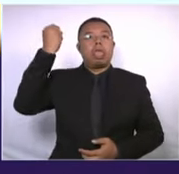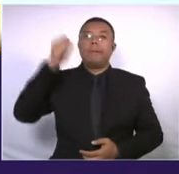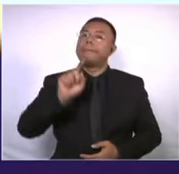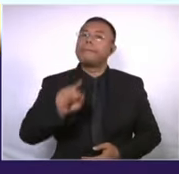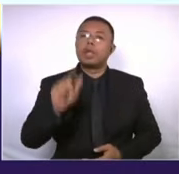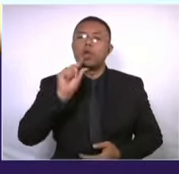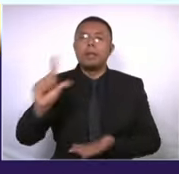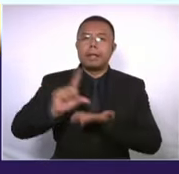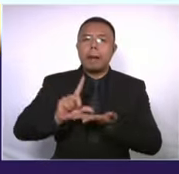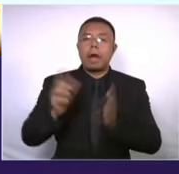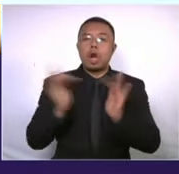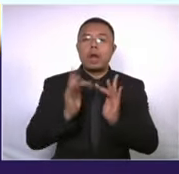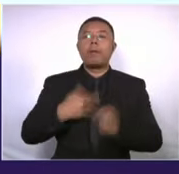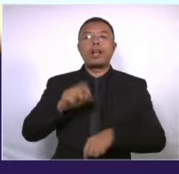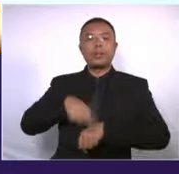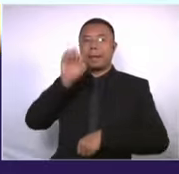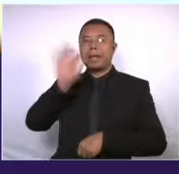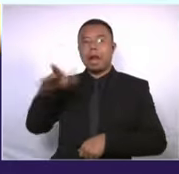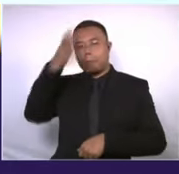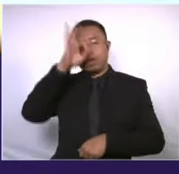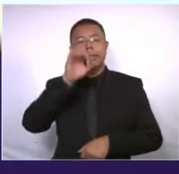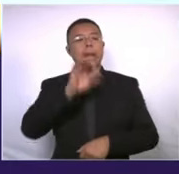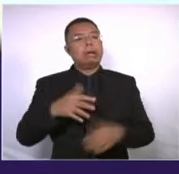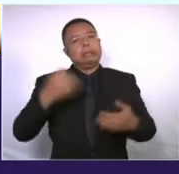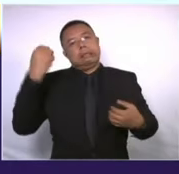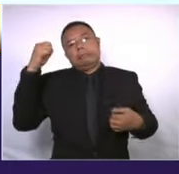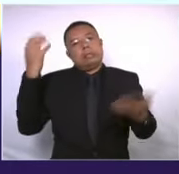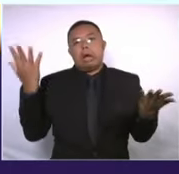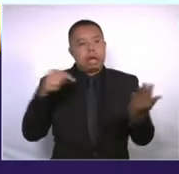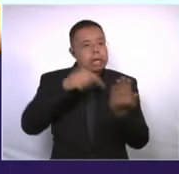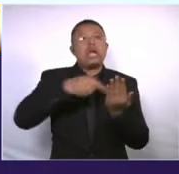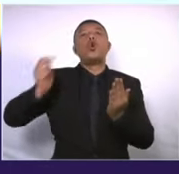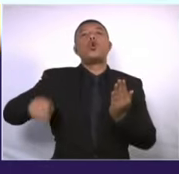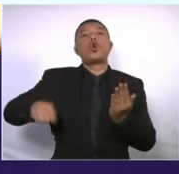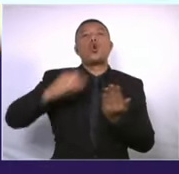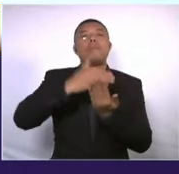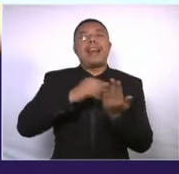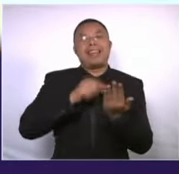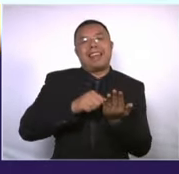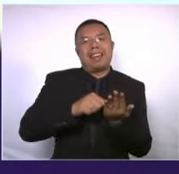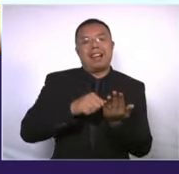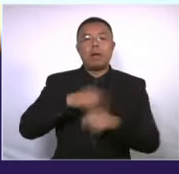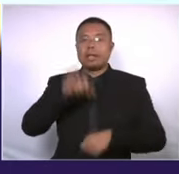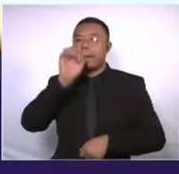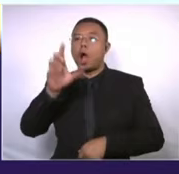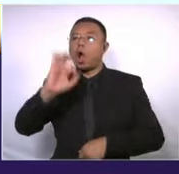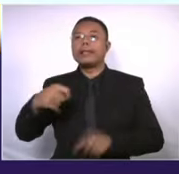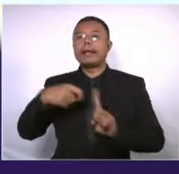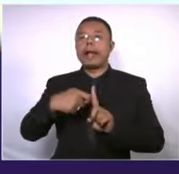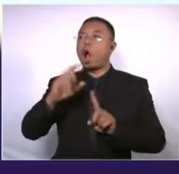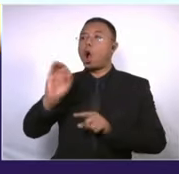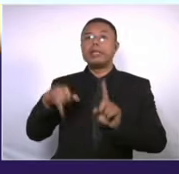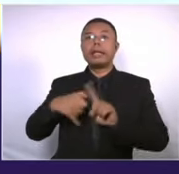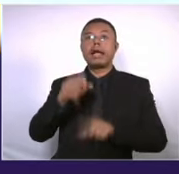ketika saya sampaikan ke Polri tidak bisa Pak itu hukum perdata Ketika saya sampaikan ke ojkujk bilang